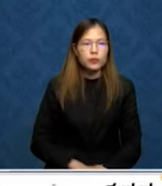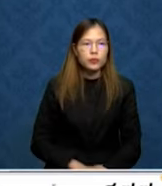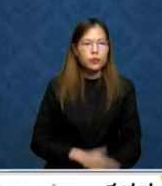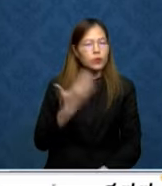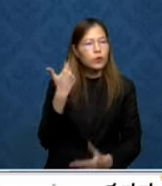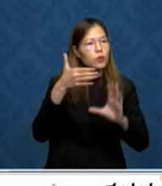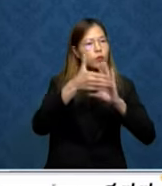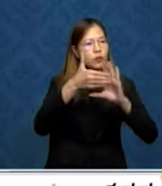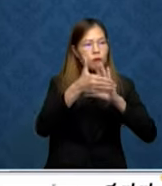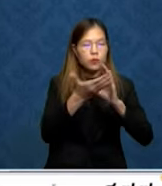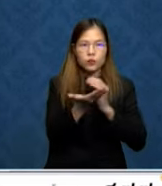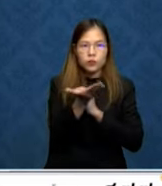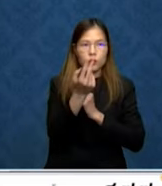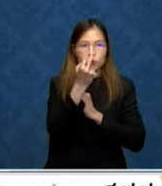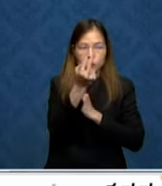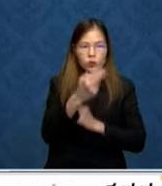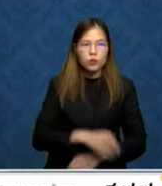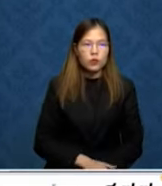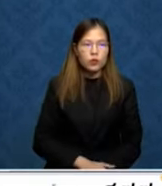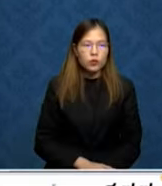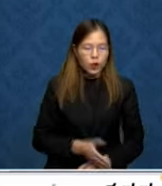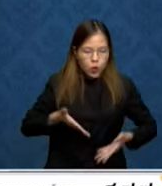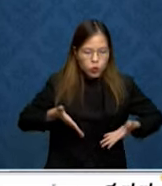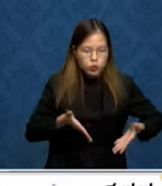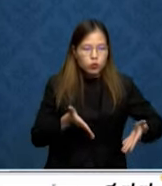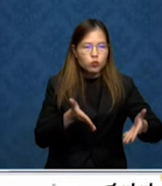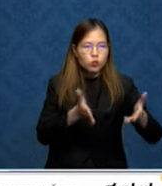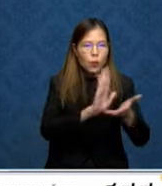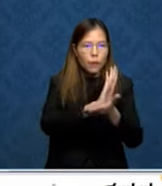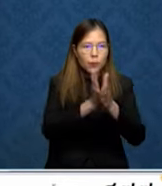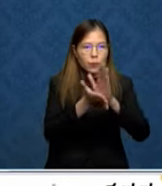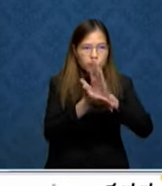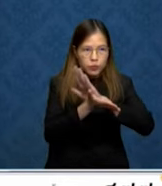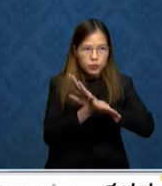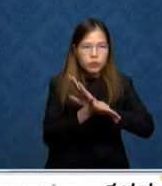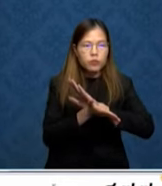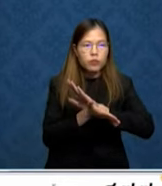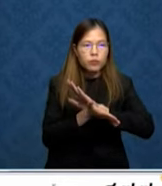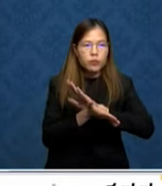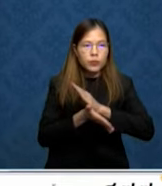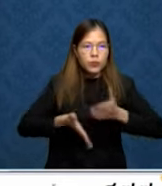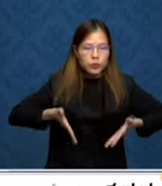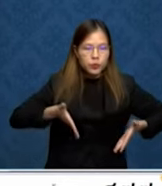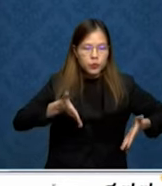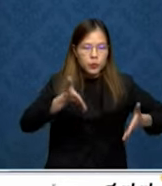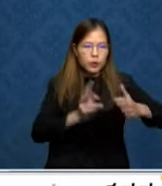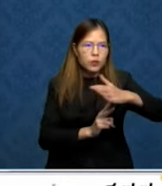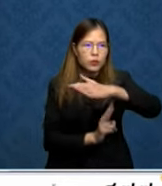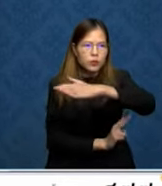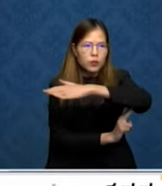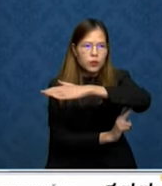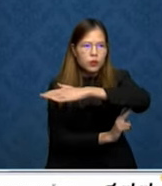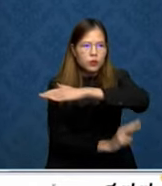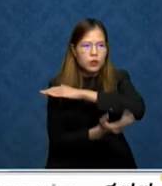ไลด์ครับขอให้ช่วยปรับปรุงผิวจราจรบนถนนสาย113เพชรบูรณ์พิจิตรบริเวณสะพานลาดรังส